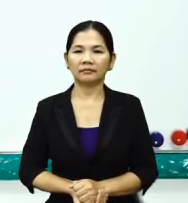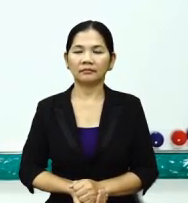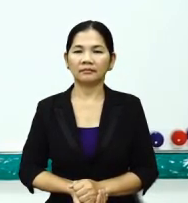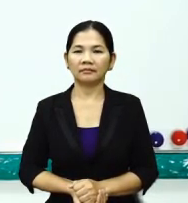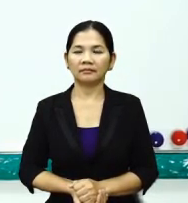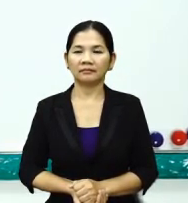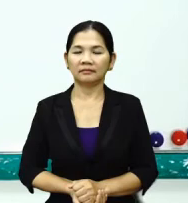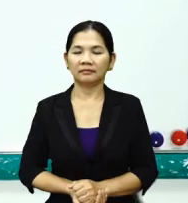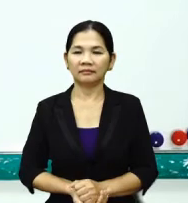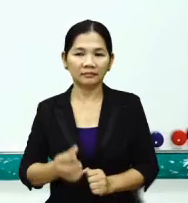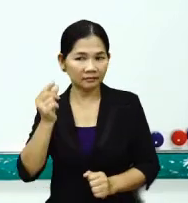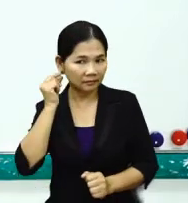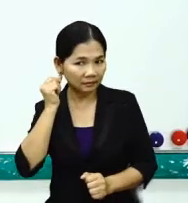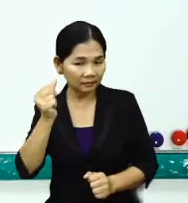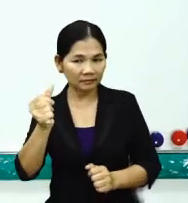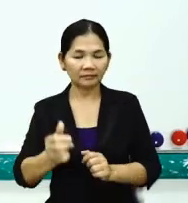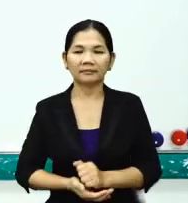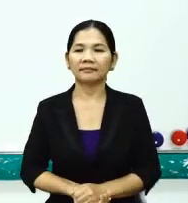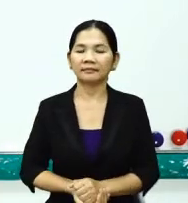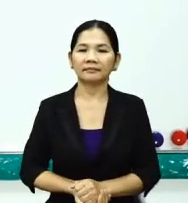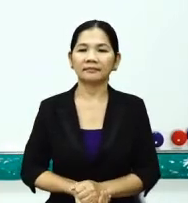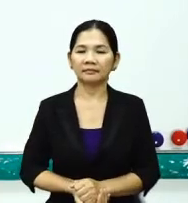chà nâng mặt đài